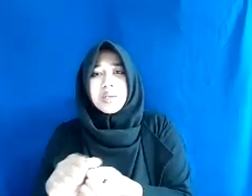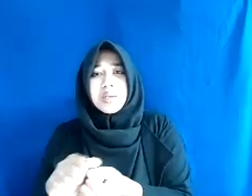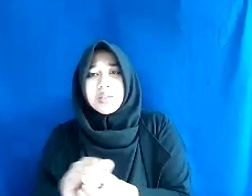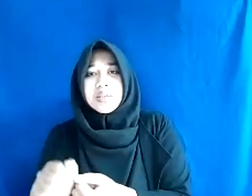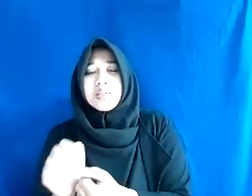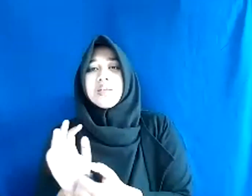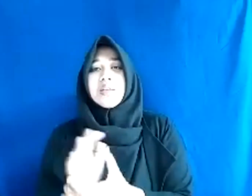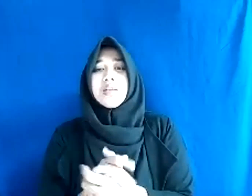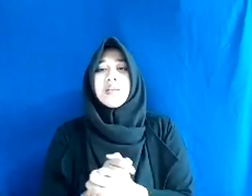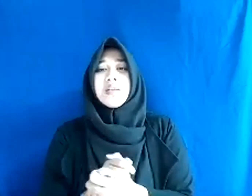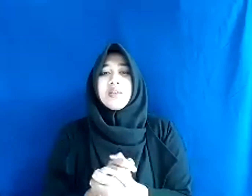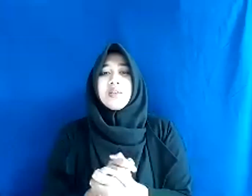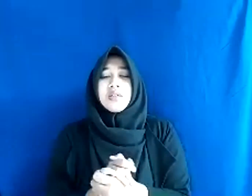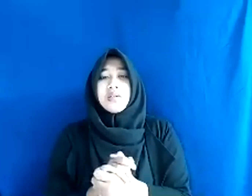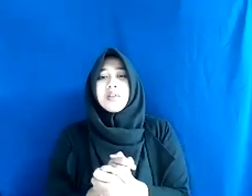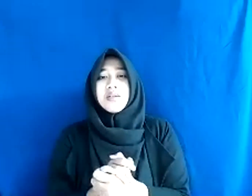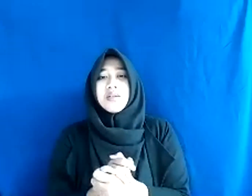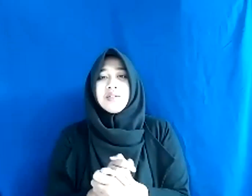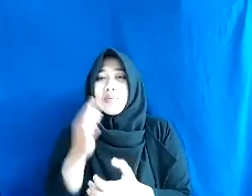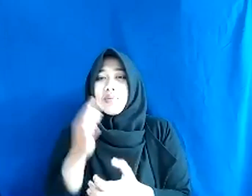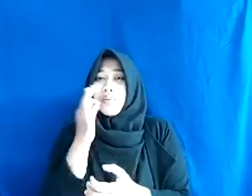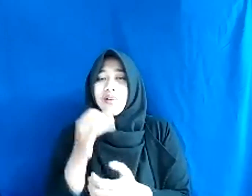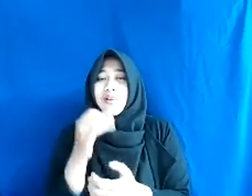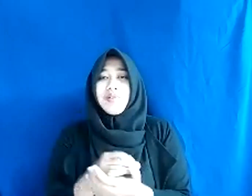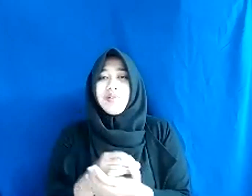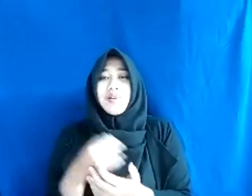back sound-nya. Anak-anak yang sedang bermain.